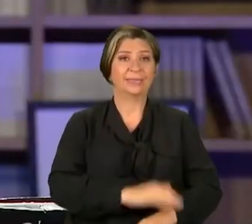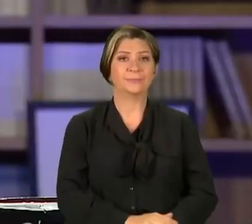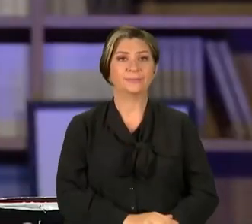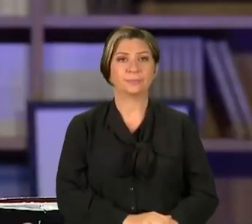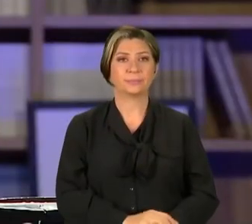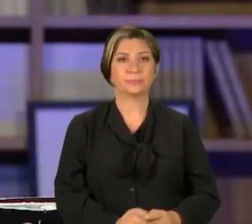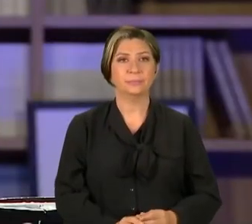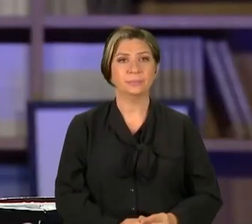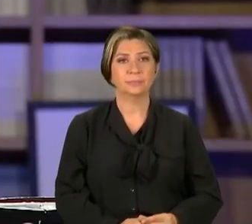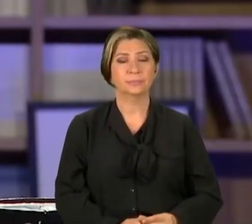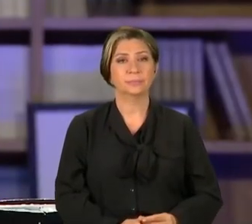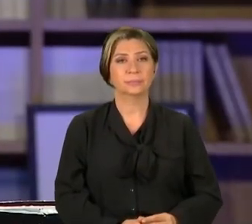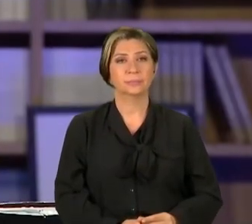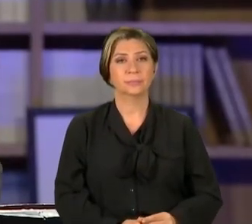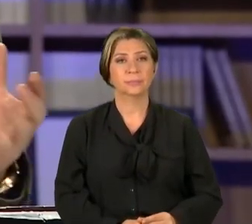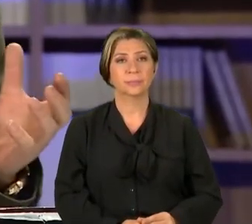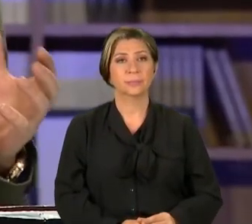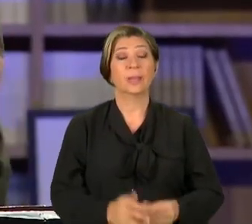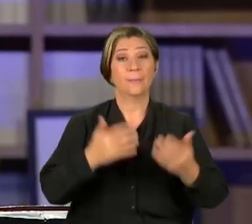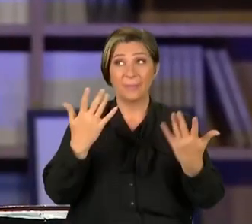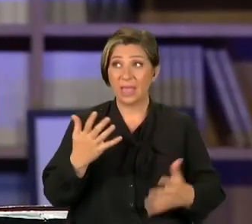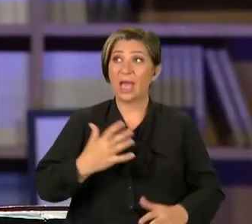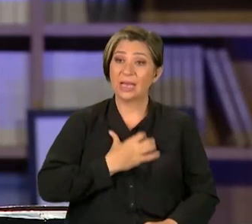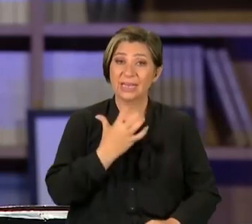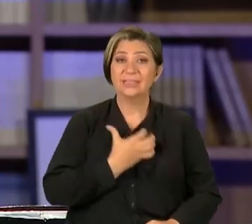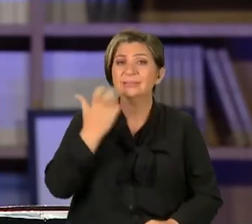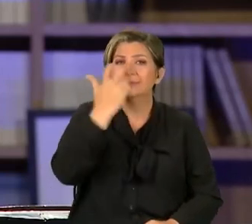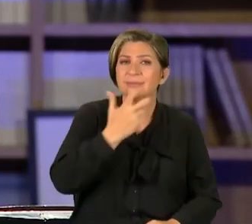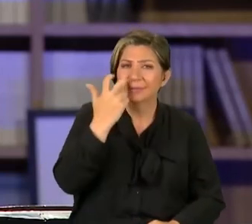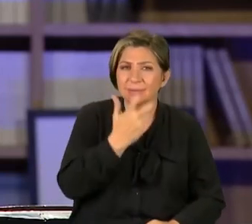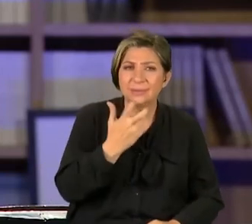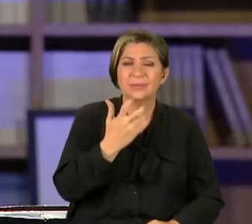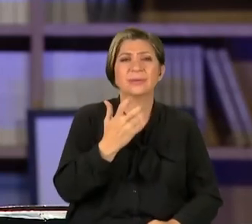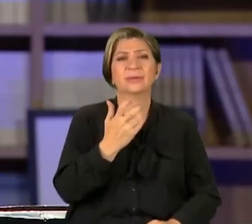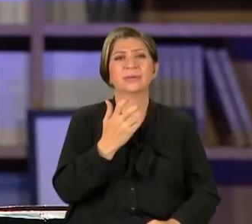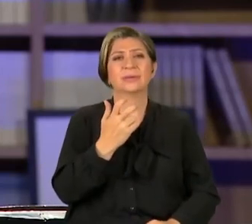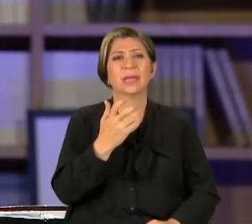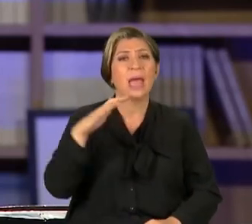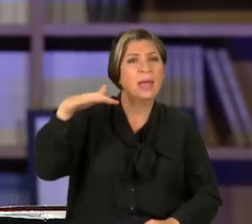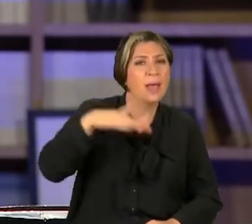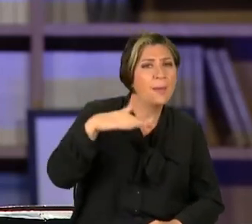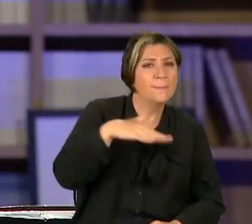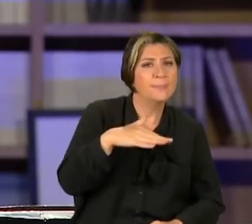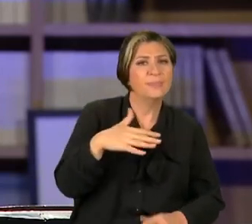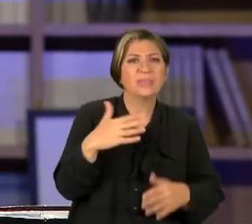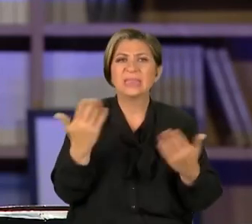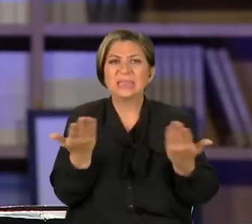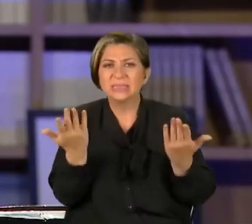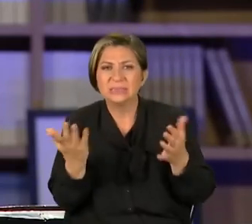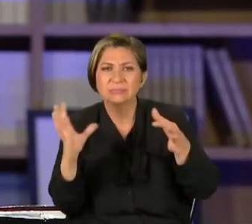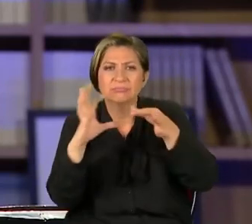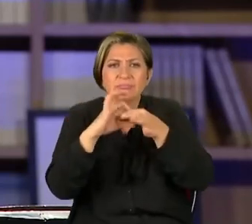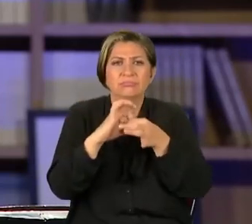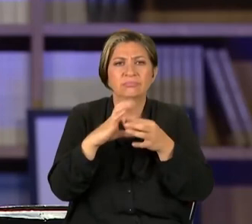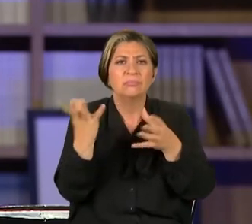II doğrusu o Peki arabeskle arabeskle rap nasıl geliyor